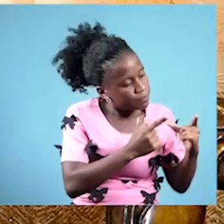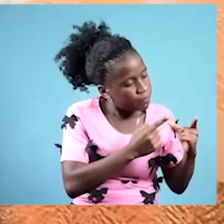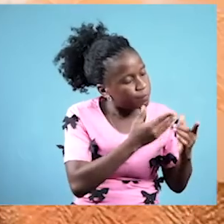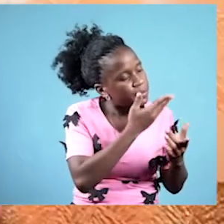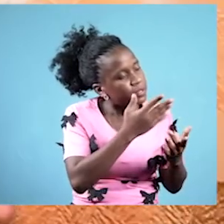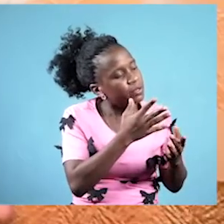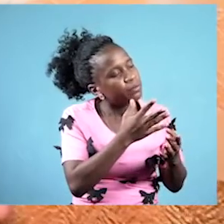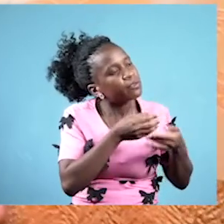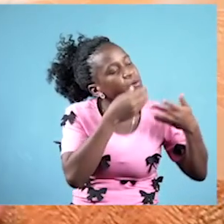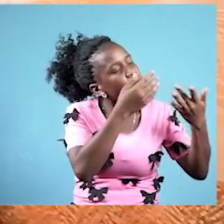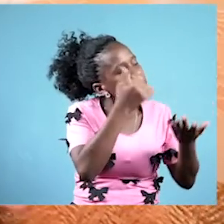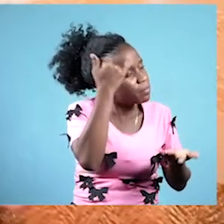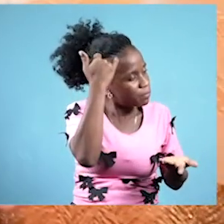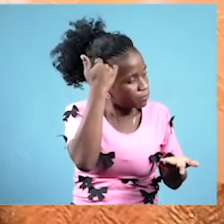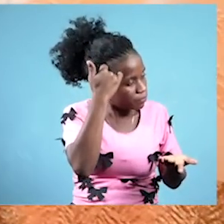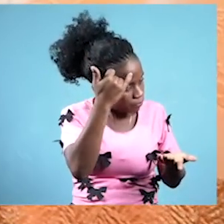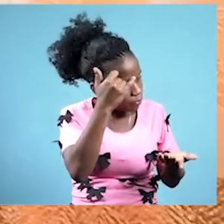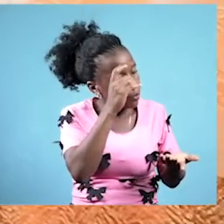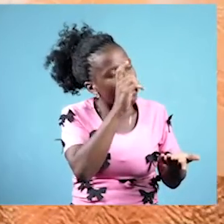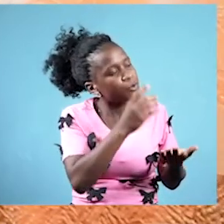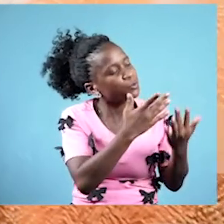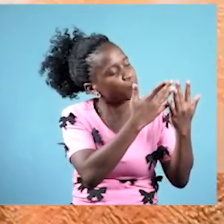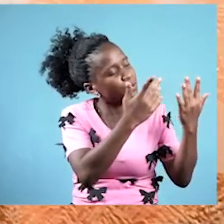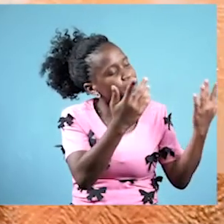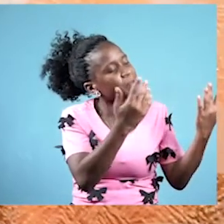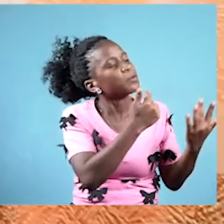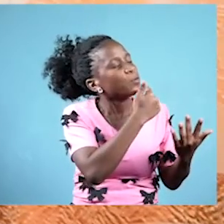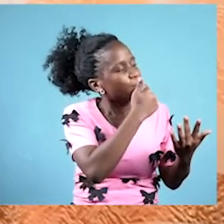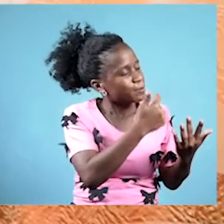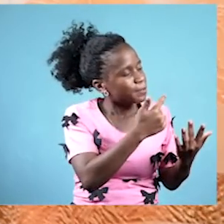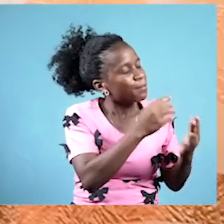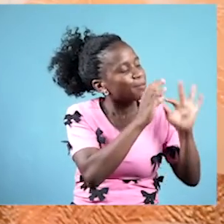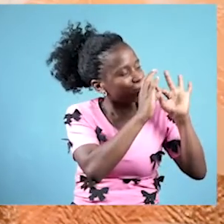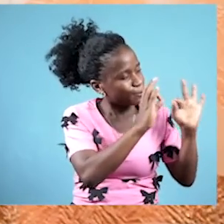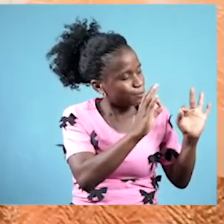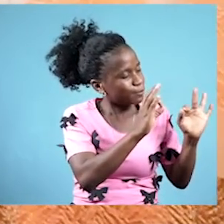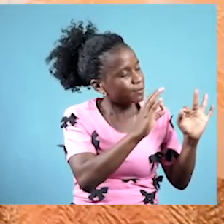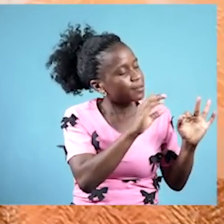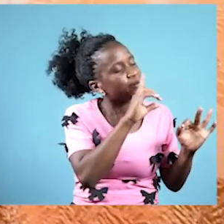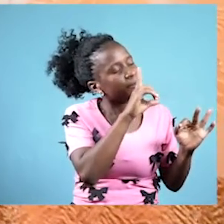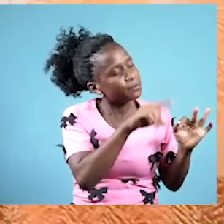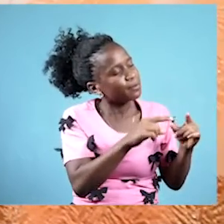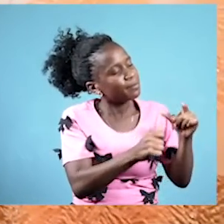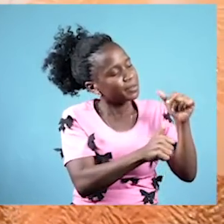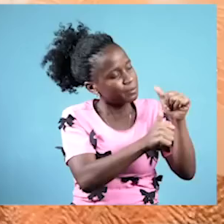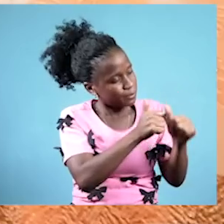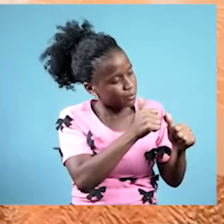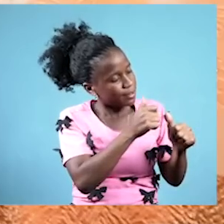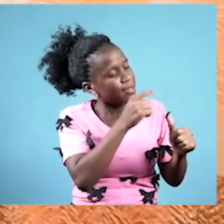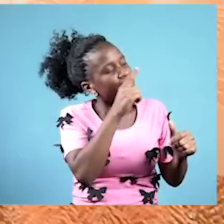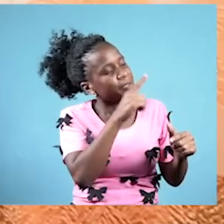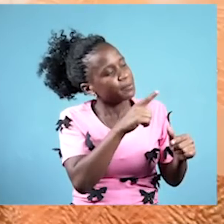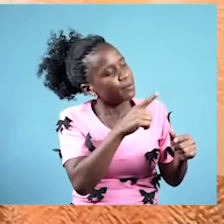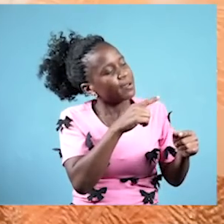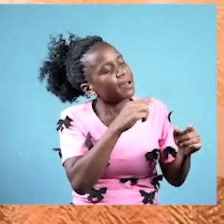kufikisha. Bila shaka kuna ushauri pengine, manake wengi wamekuwa wakisema mazuri aliyofanya, lakini bila shaka kama kiongozi kuna